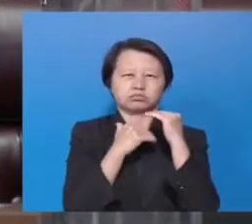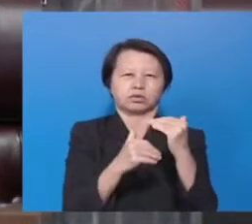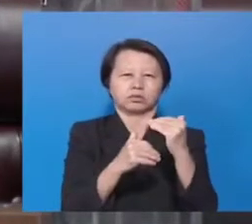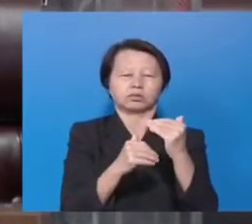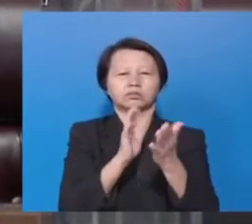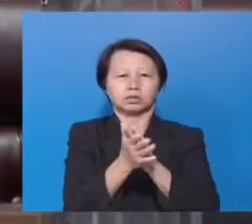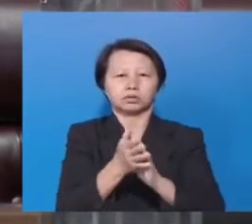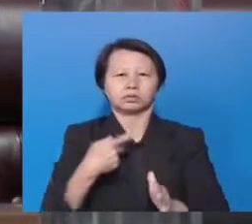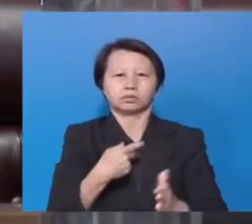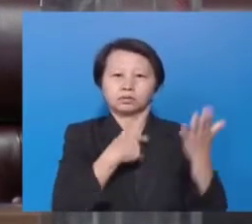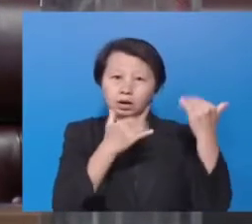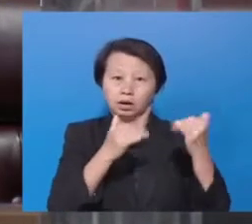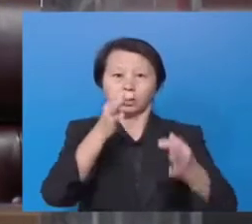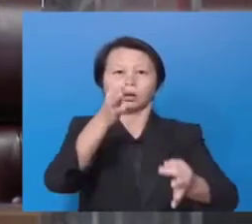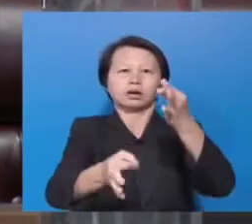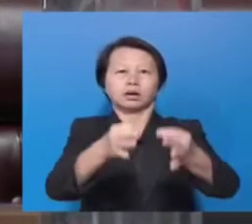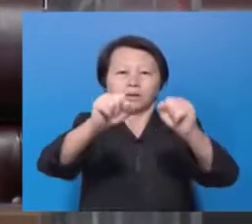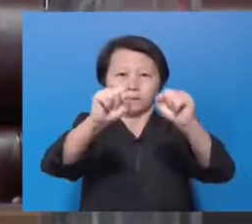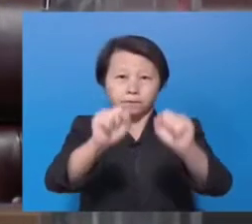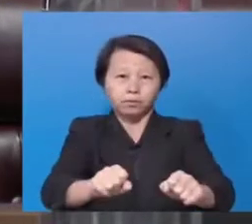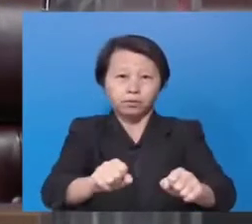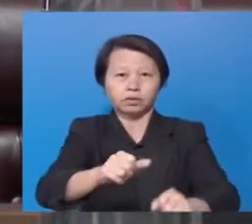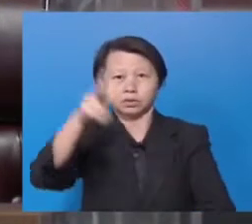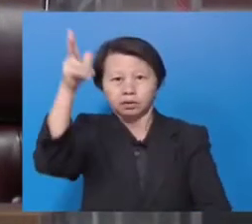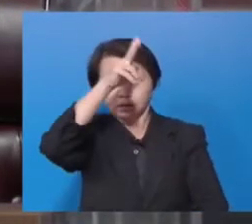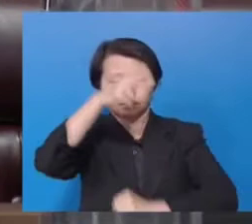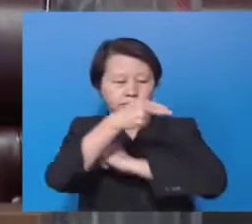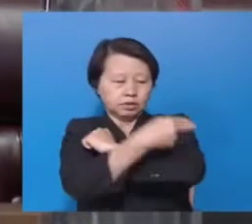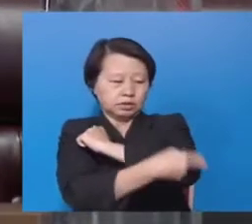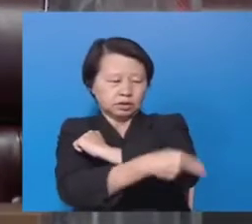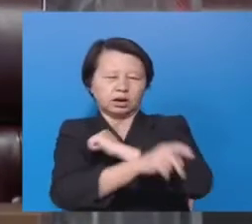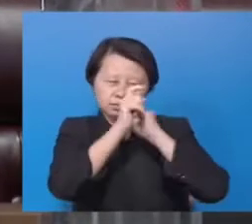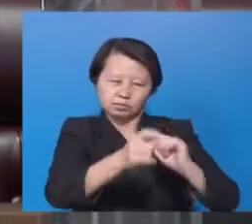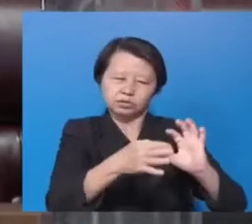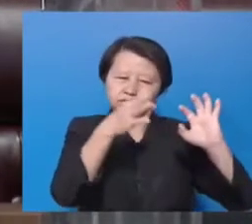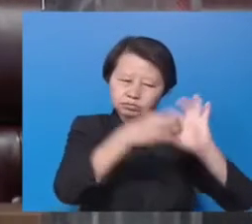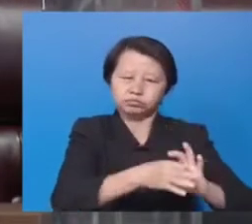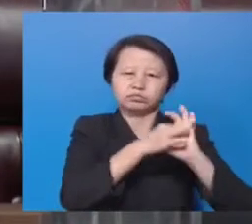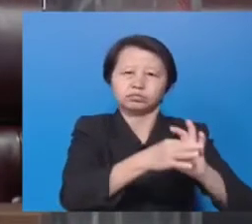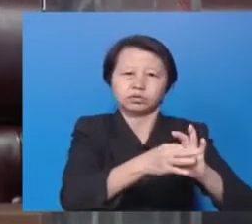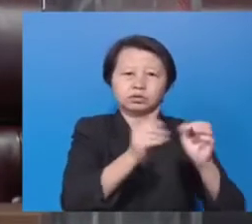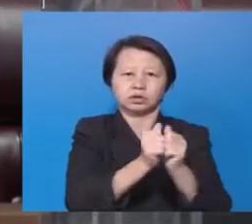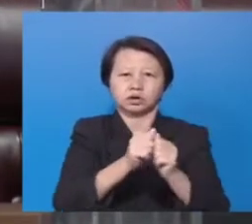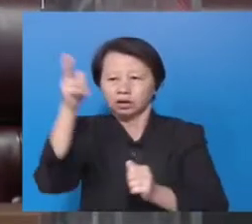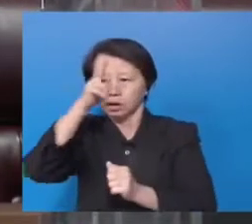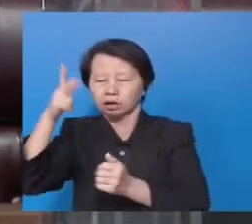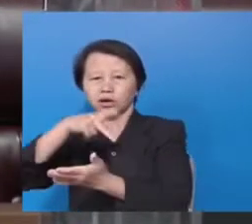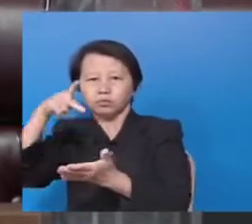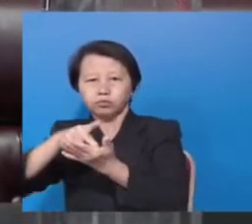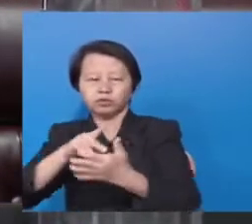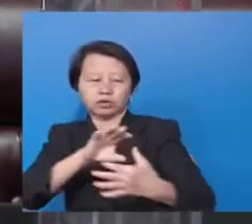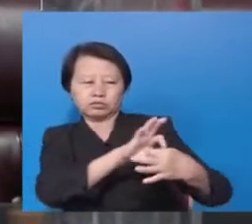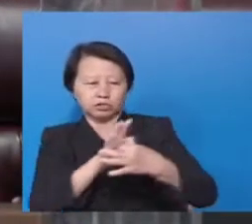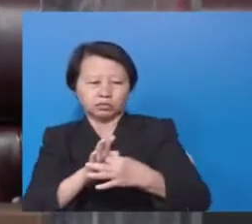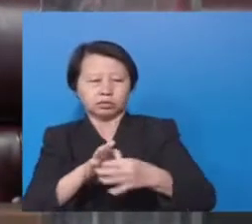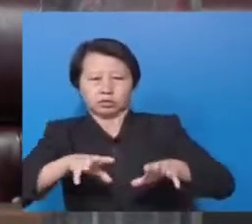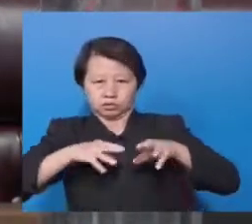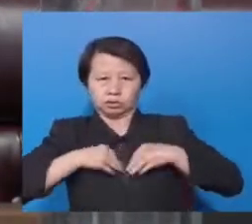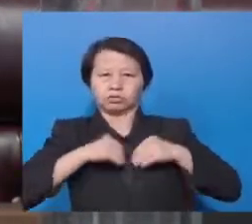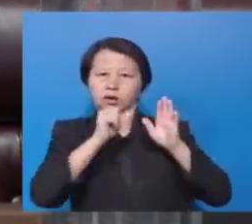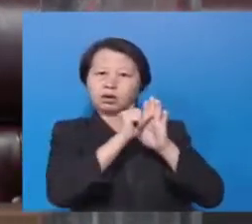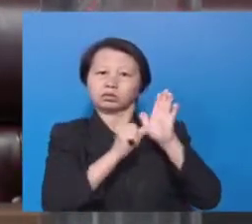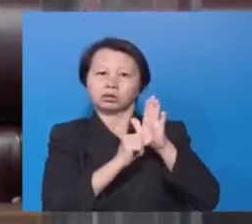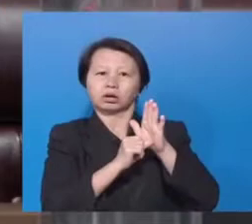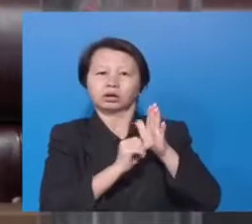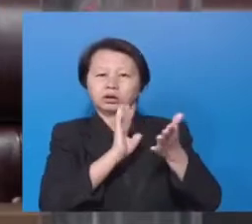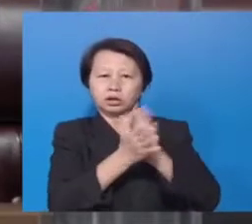agak terhadap jadi kita harap kalau boleh tahu kerja kerja Negeri mestilah bersama dengan kicauan pusat untuk menerima waktu ini